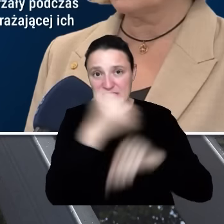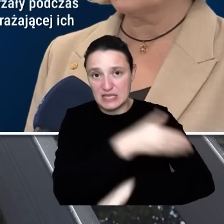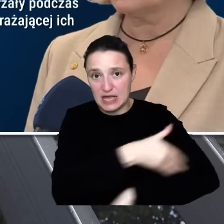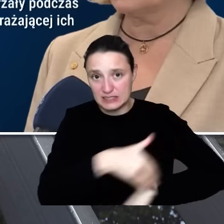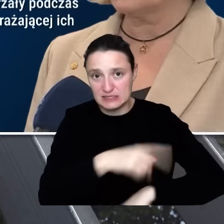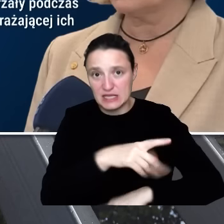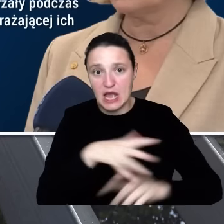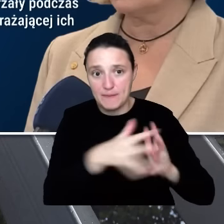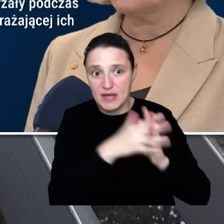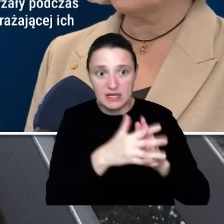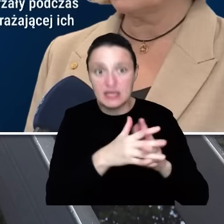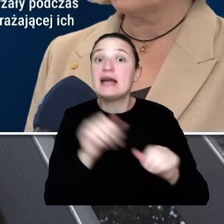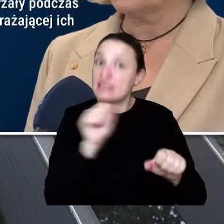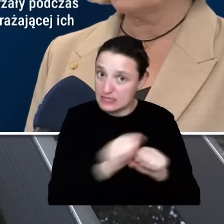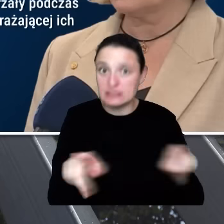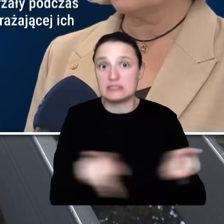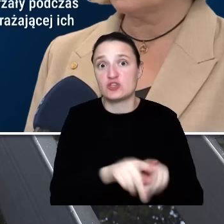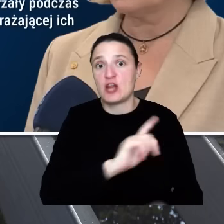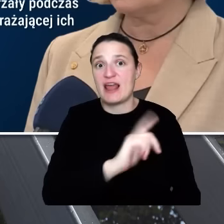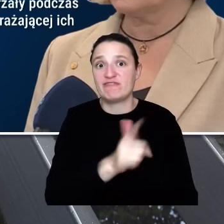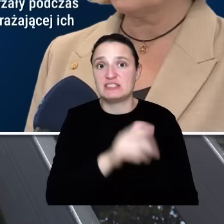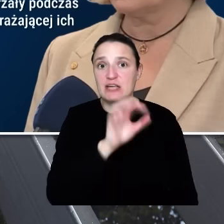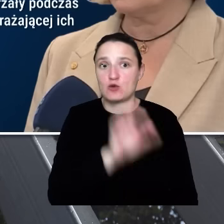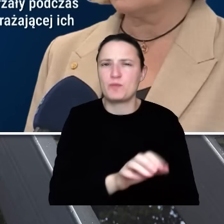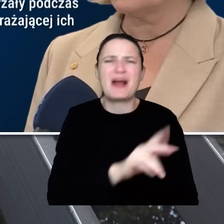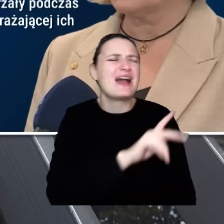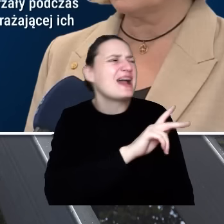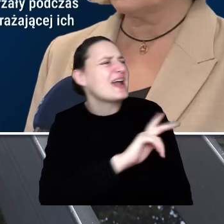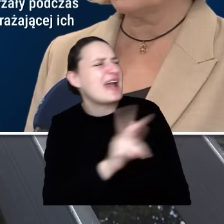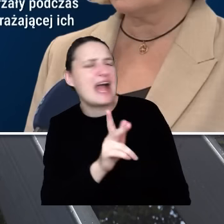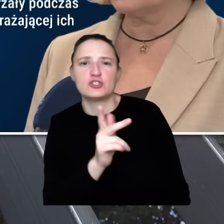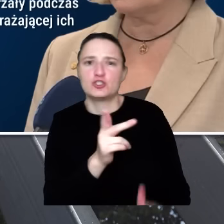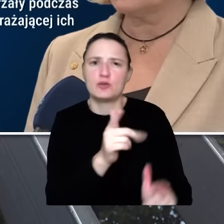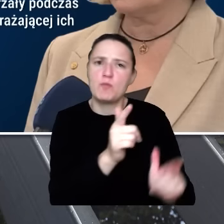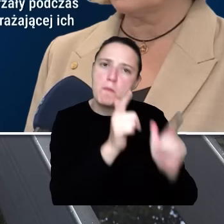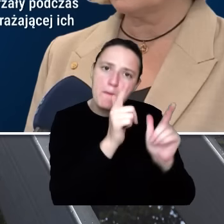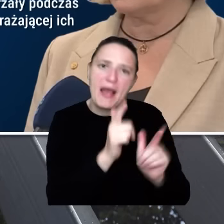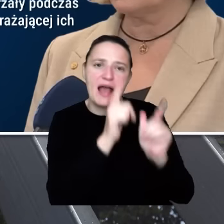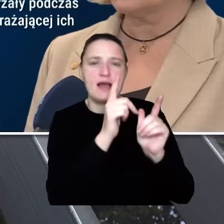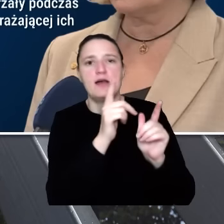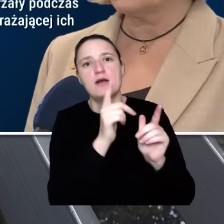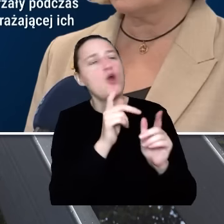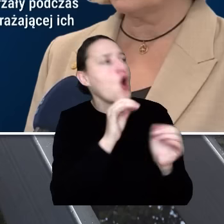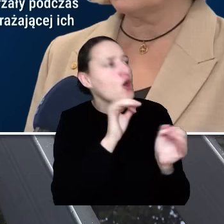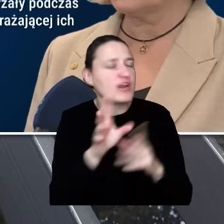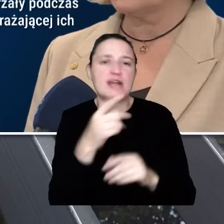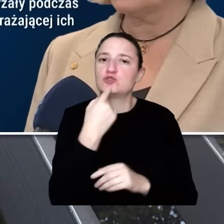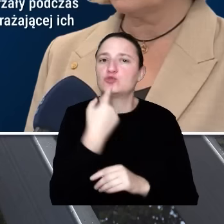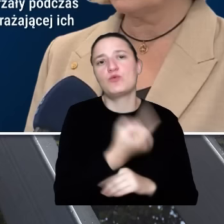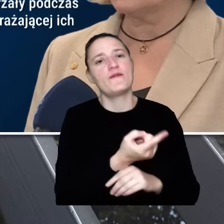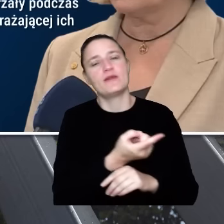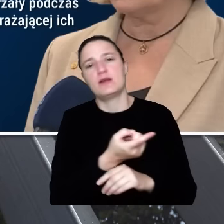obóz lewicowy, który każdy konflikt i użycia broni przedstawia z góry, tak żeby